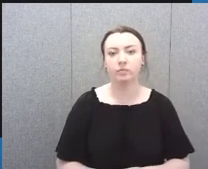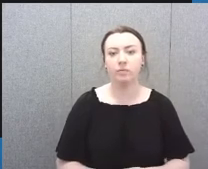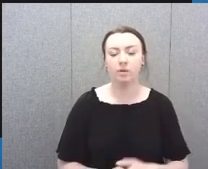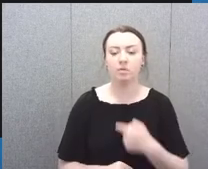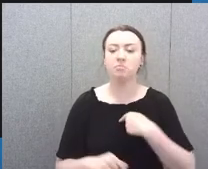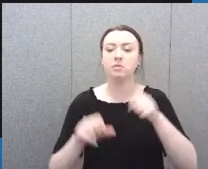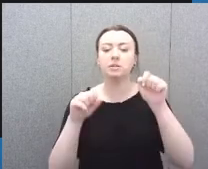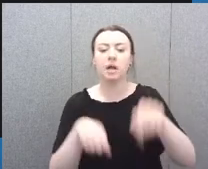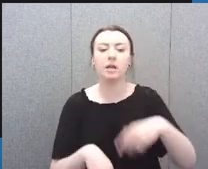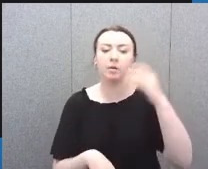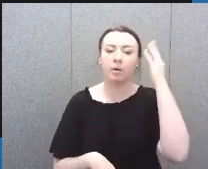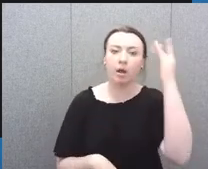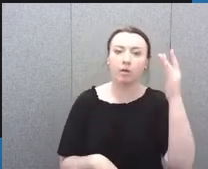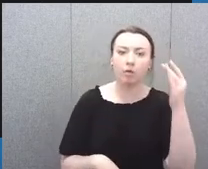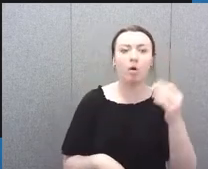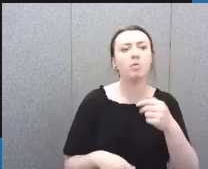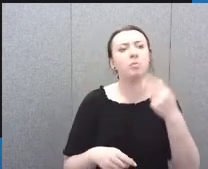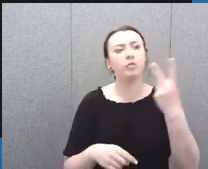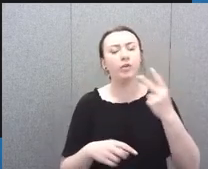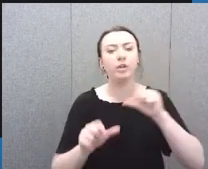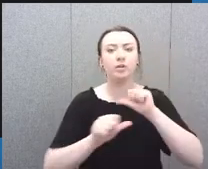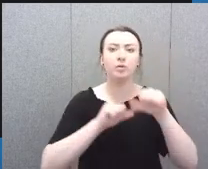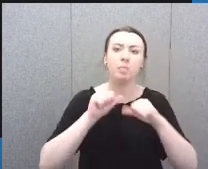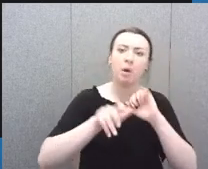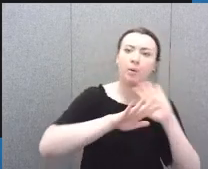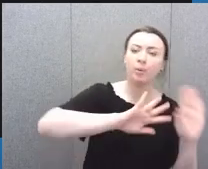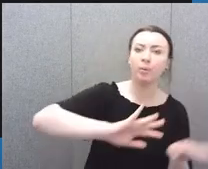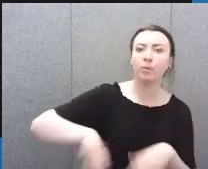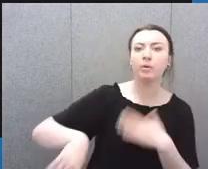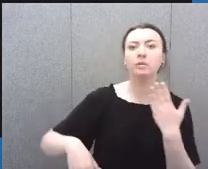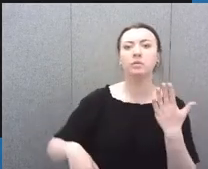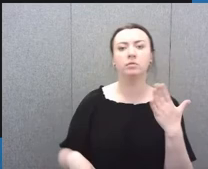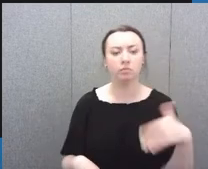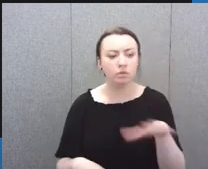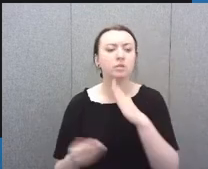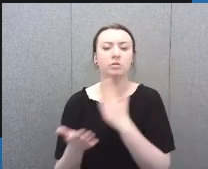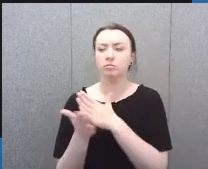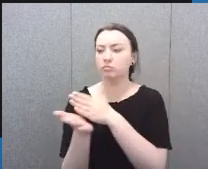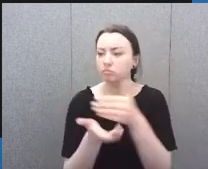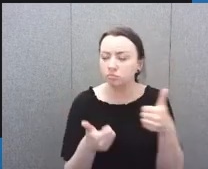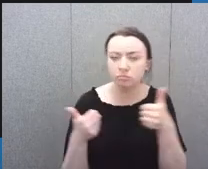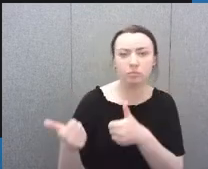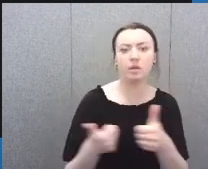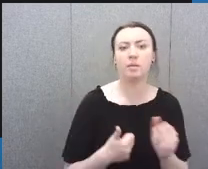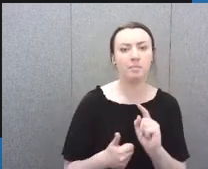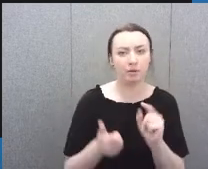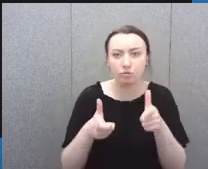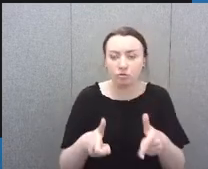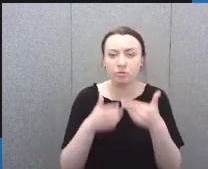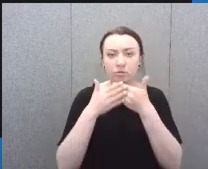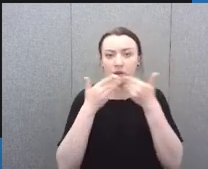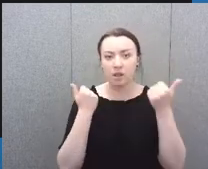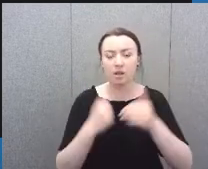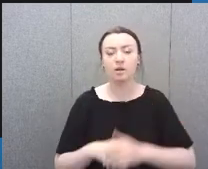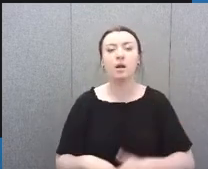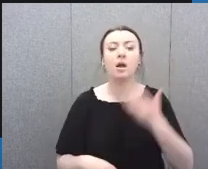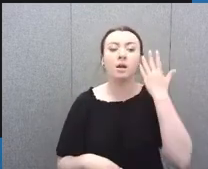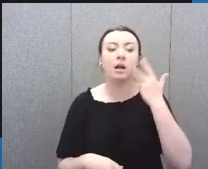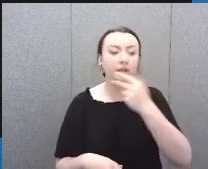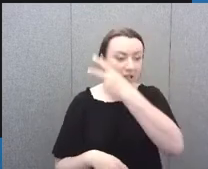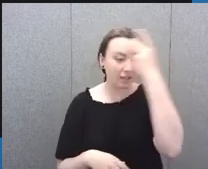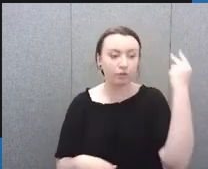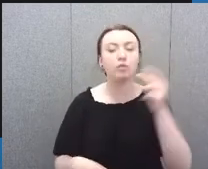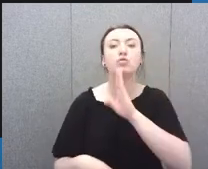время. Мы можем считать, что спустя несколько десятилетий у нас все в порядке, но не так